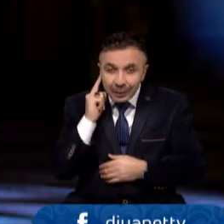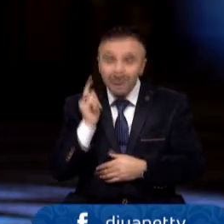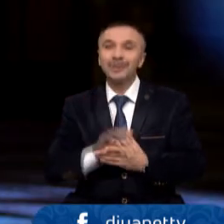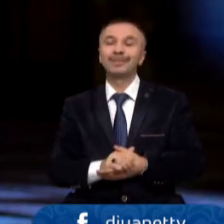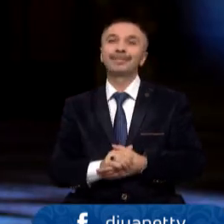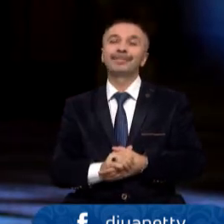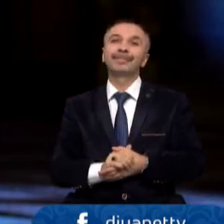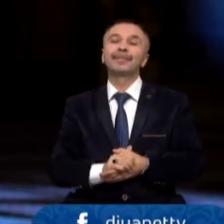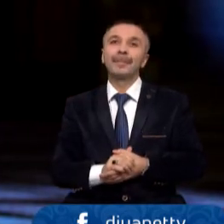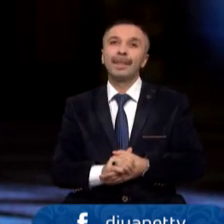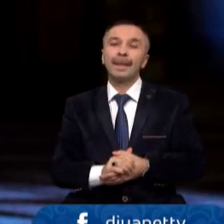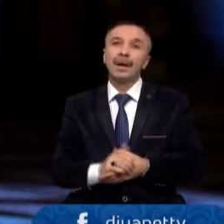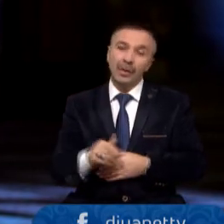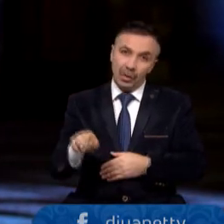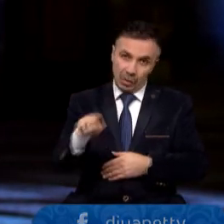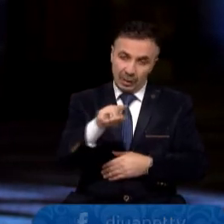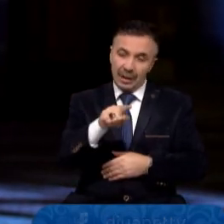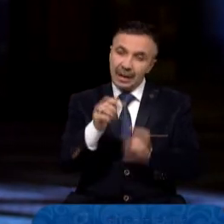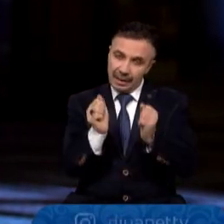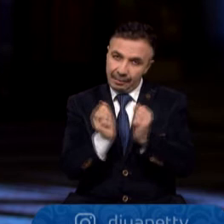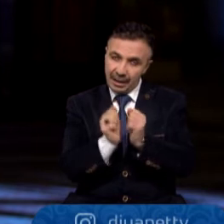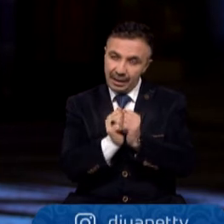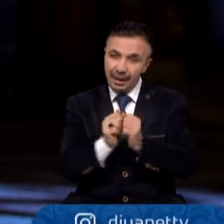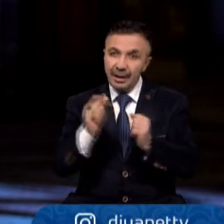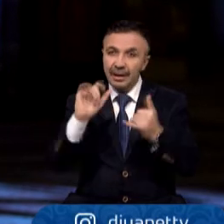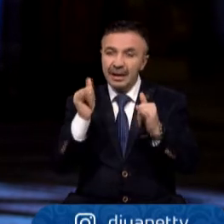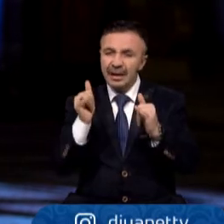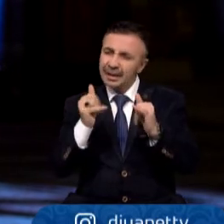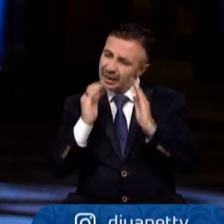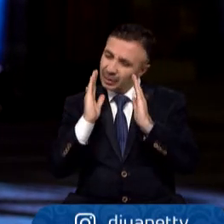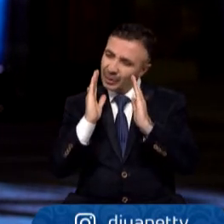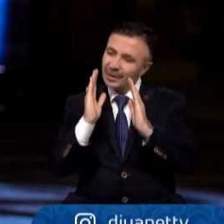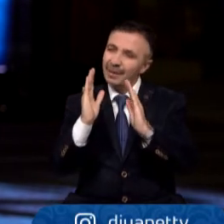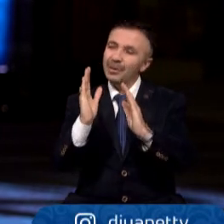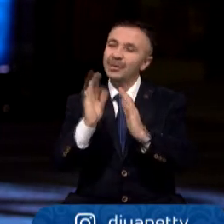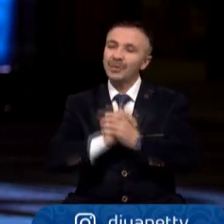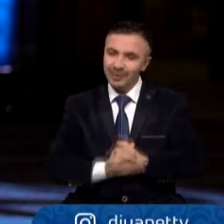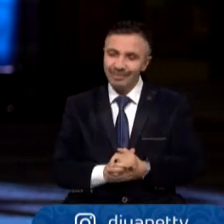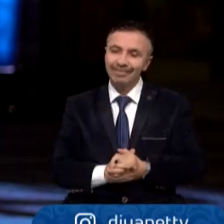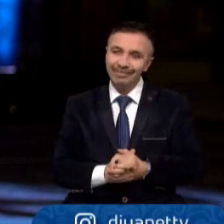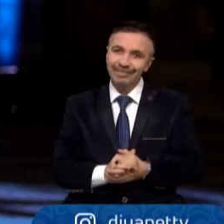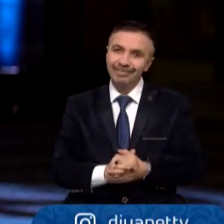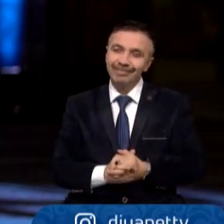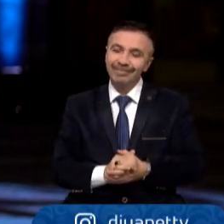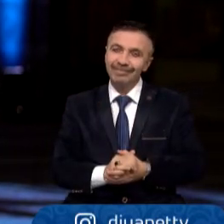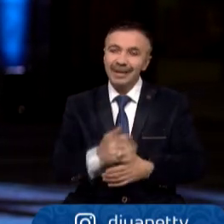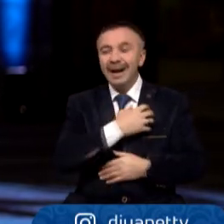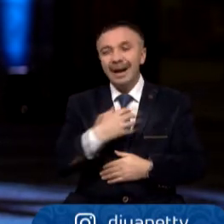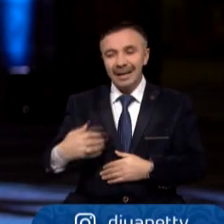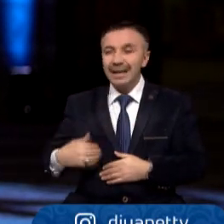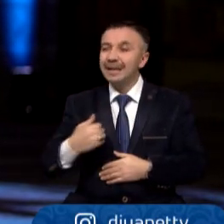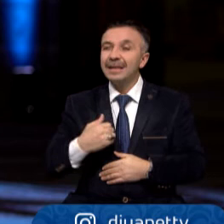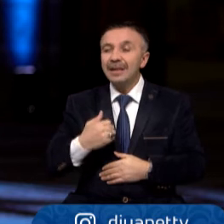dinliyorsunuz de onlarla beraber cennete doğru gidiyorsunuz bu